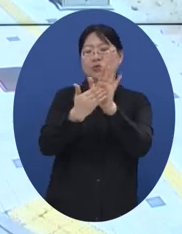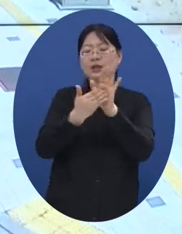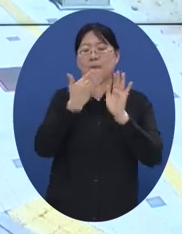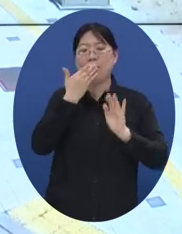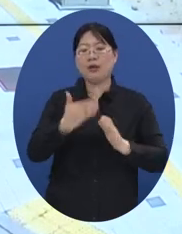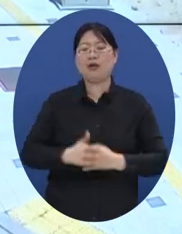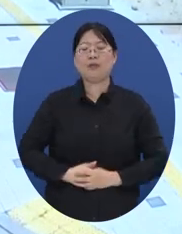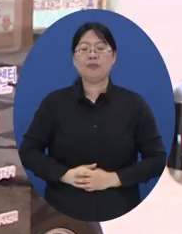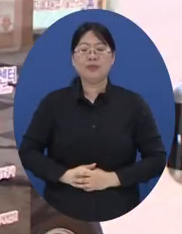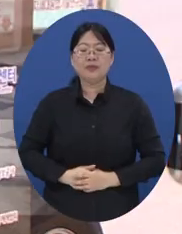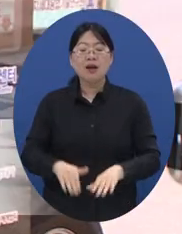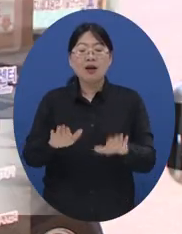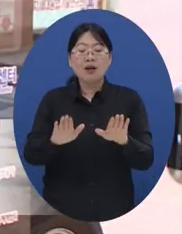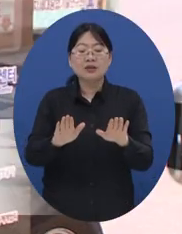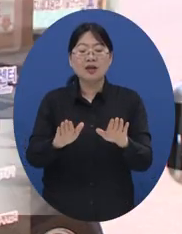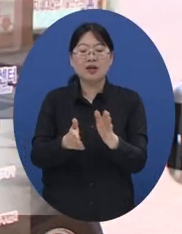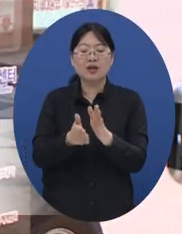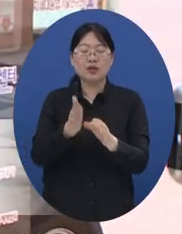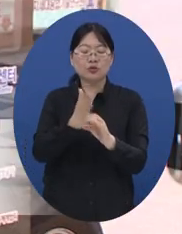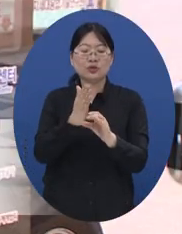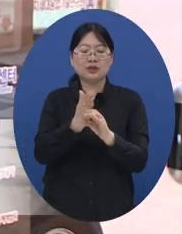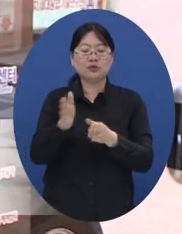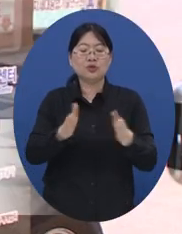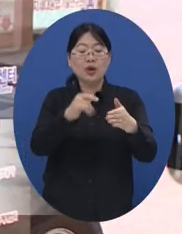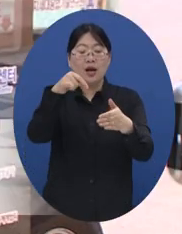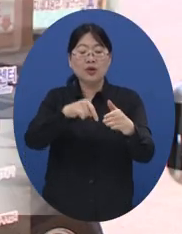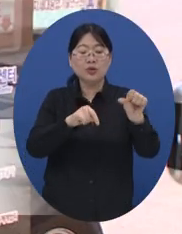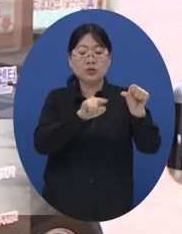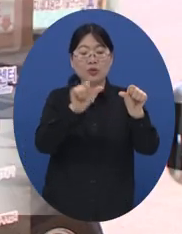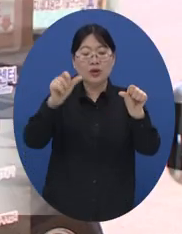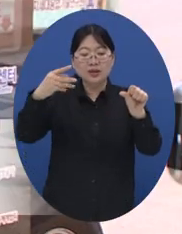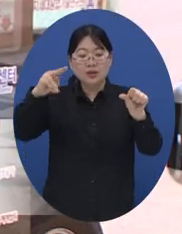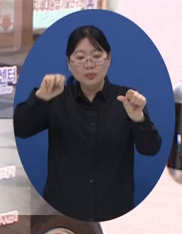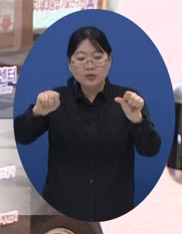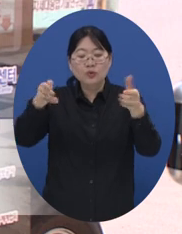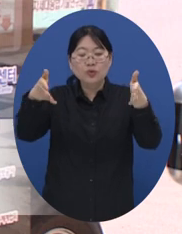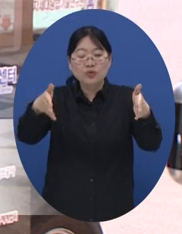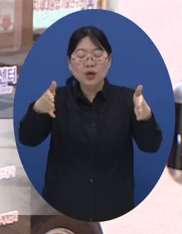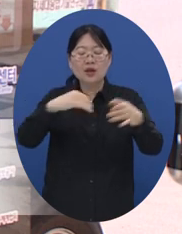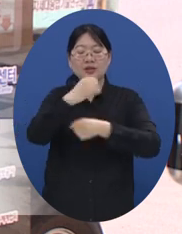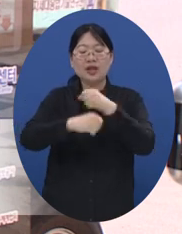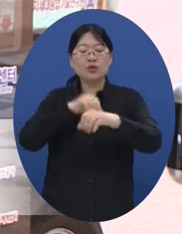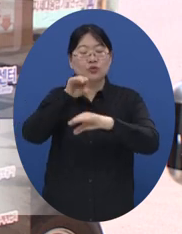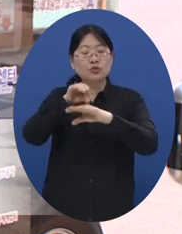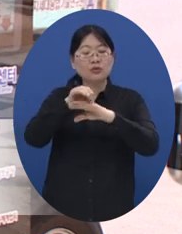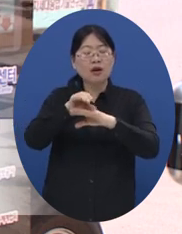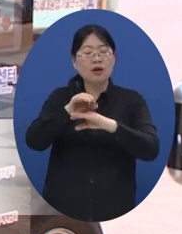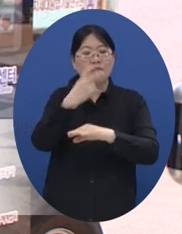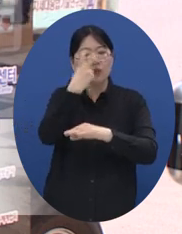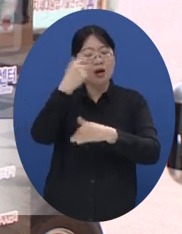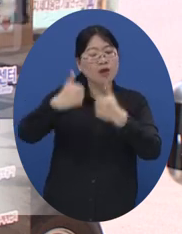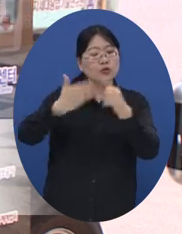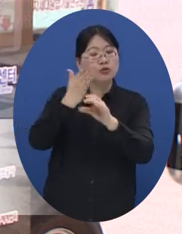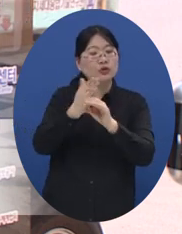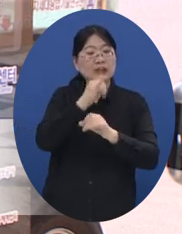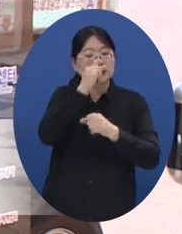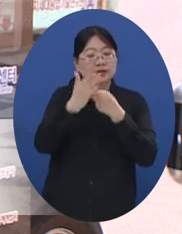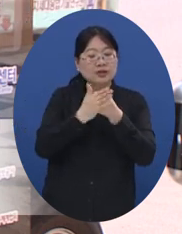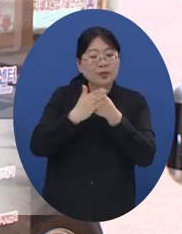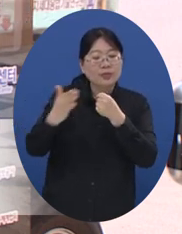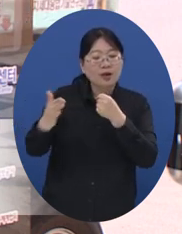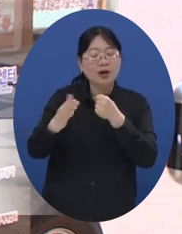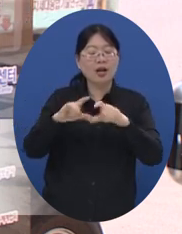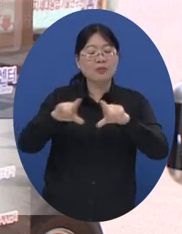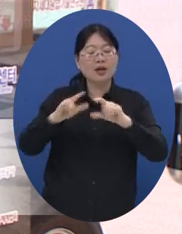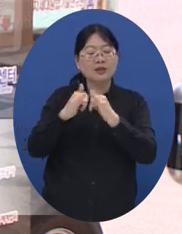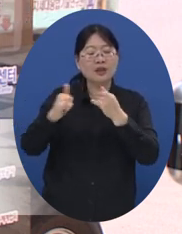수 있습니다. 현재 도심 도로에서 5.5km 구간을 이제 자율주행으로 테스트를 하고